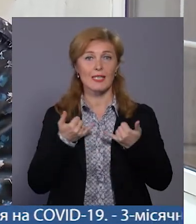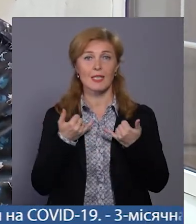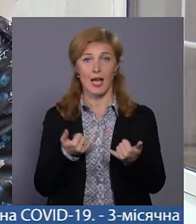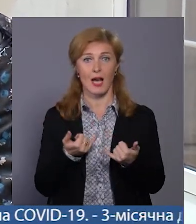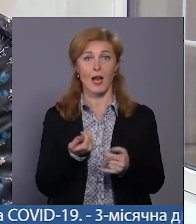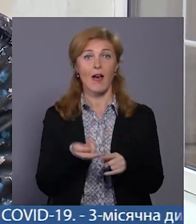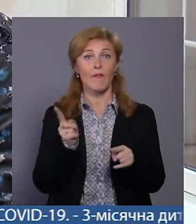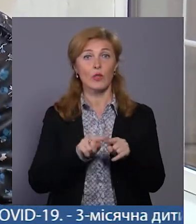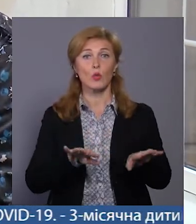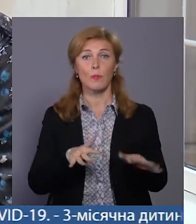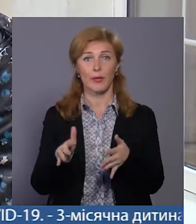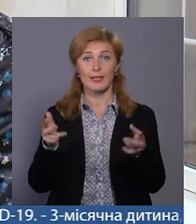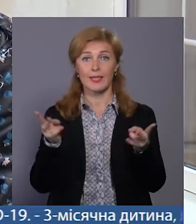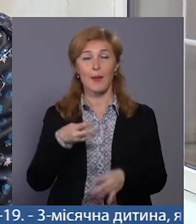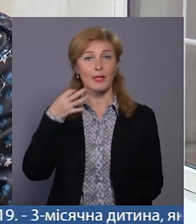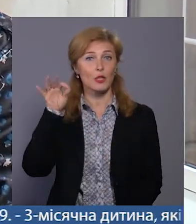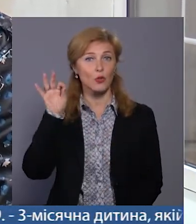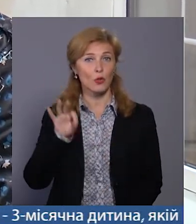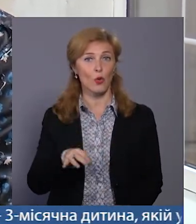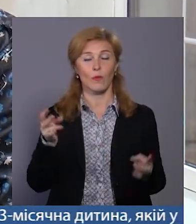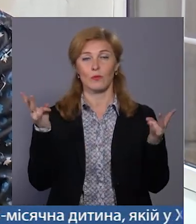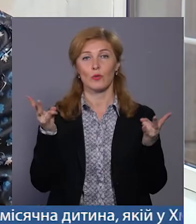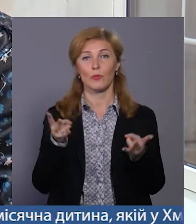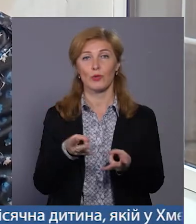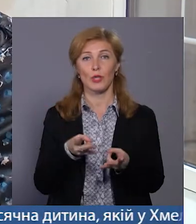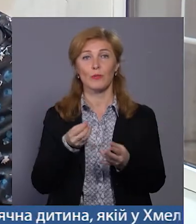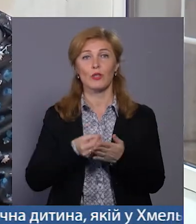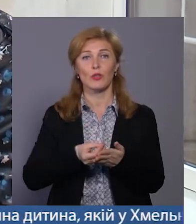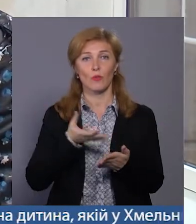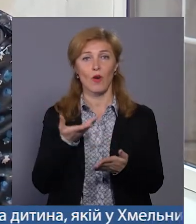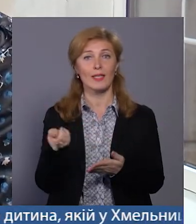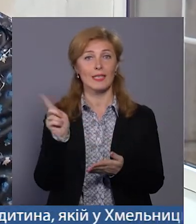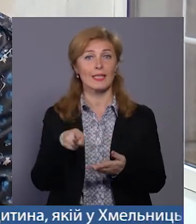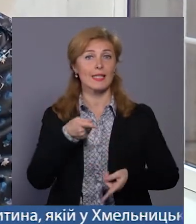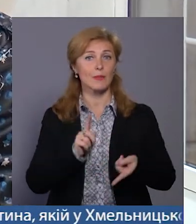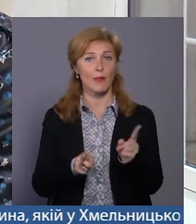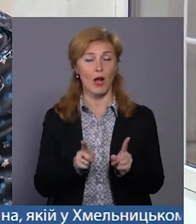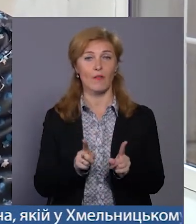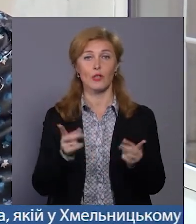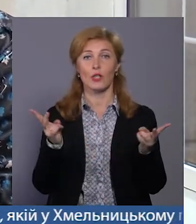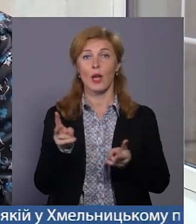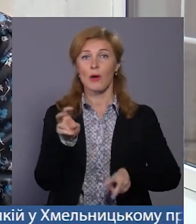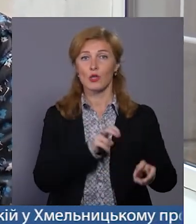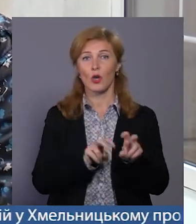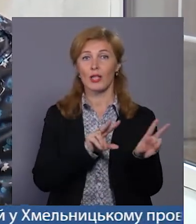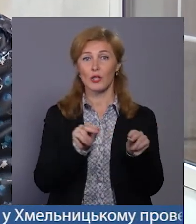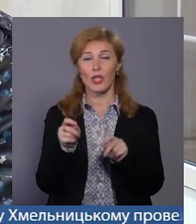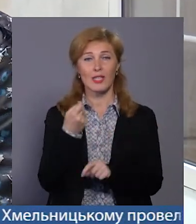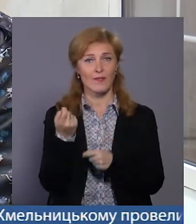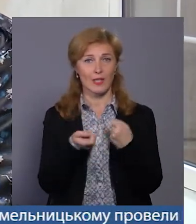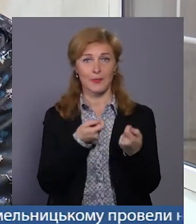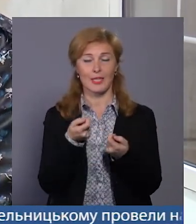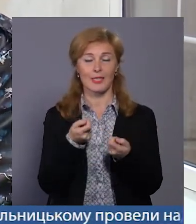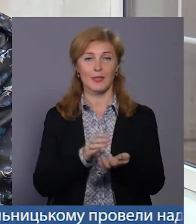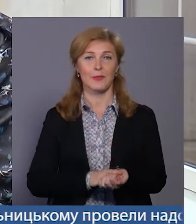в цю мить, потрібно ним насолоджуватися, потрібно цінувати те справжнє, потрібно шукати щастя в дрібницях